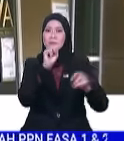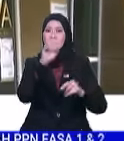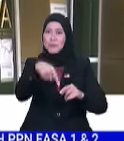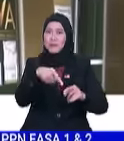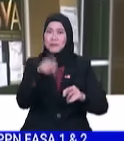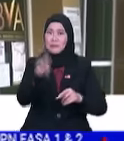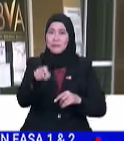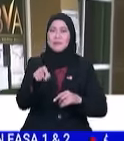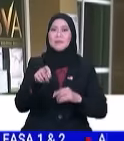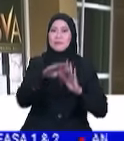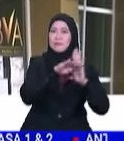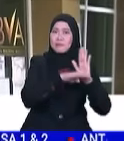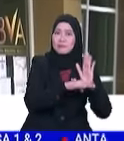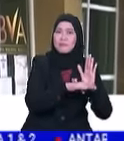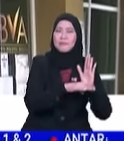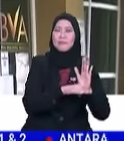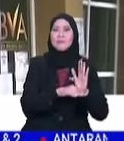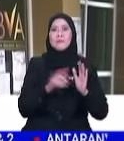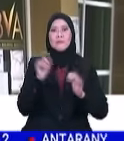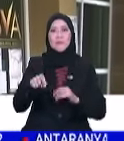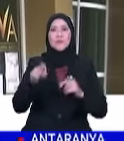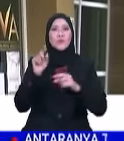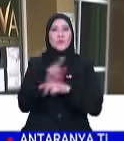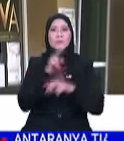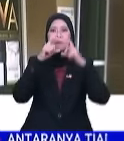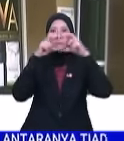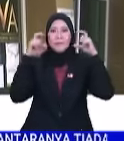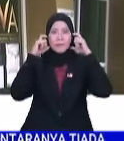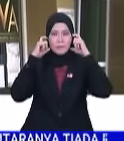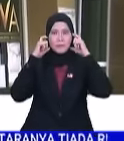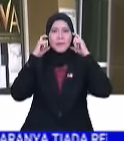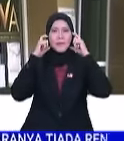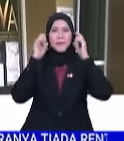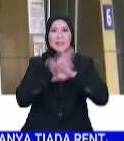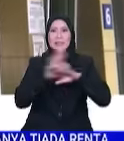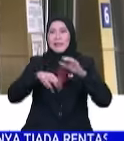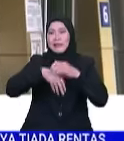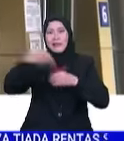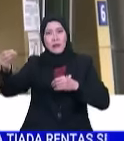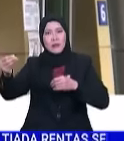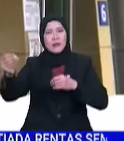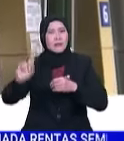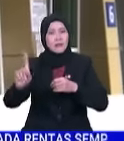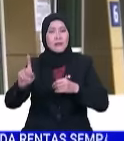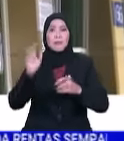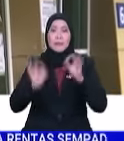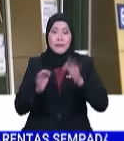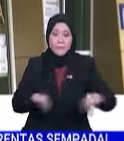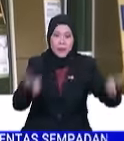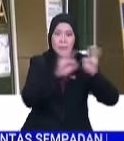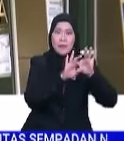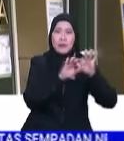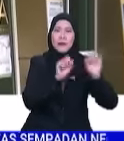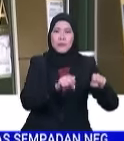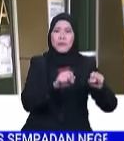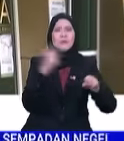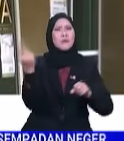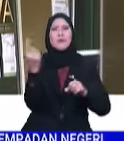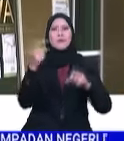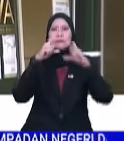penting. Macam biasalah, kita kena pakai mask. Kalau boleh, janganlah keluar lagi. Keluar apabila perlu dan sentiasa pakai